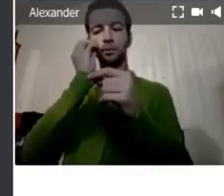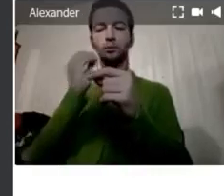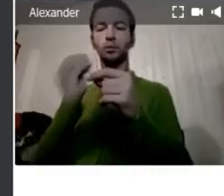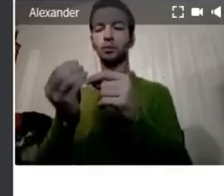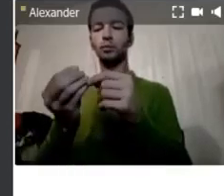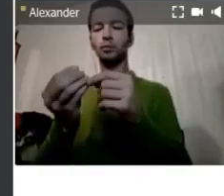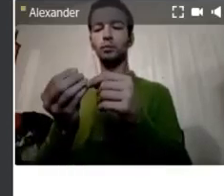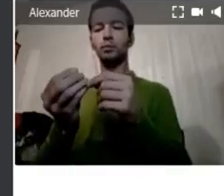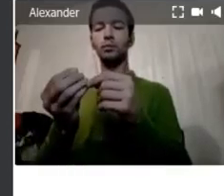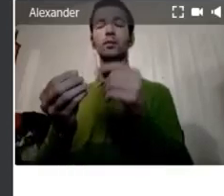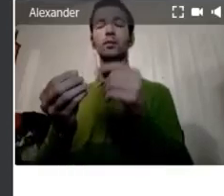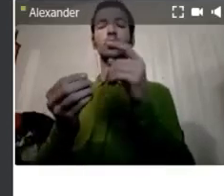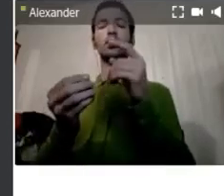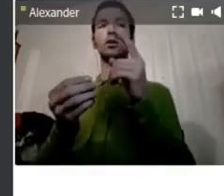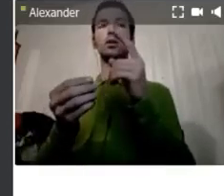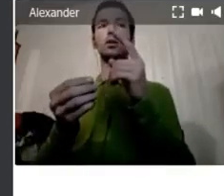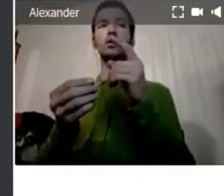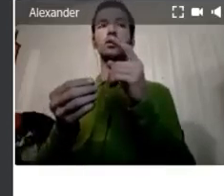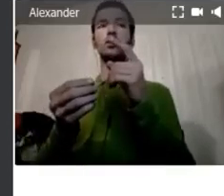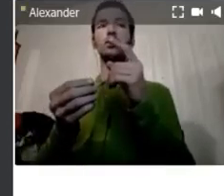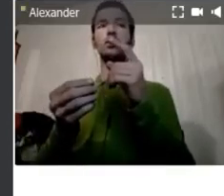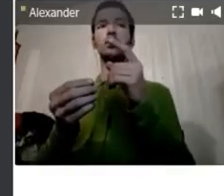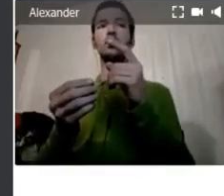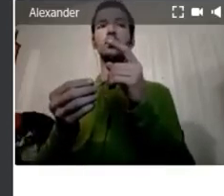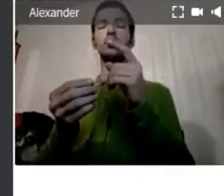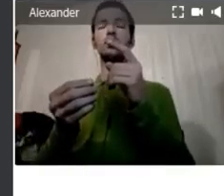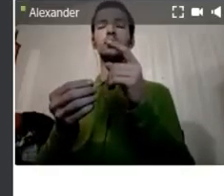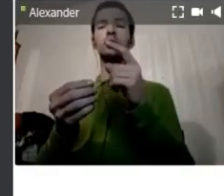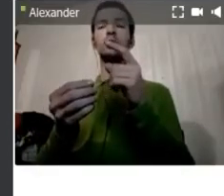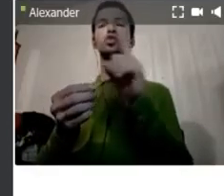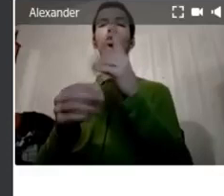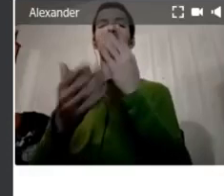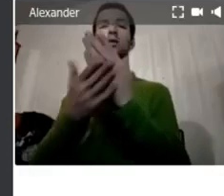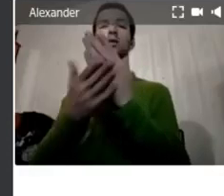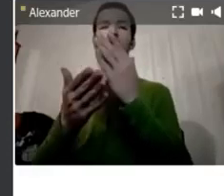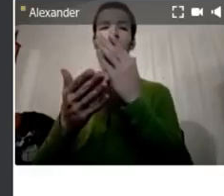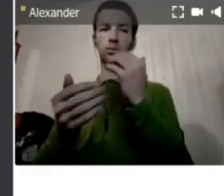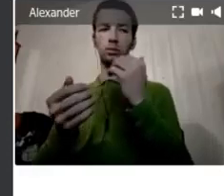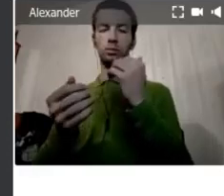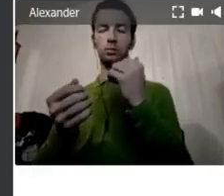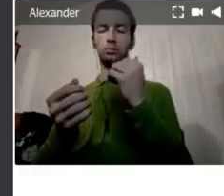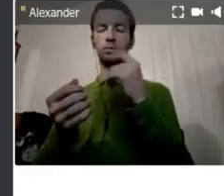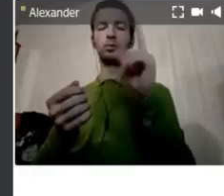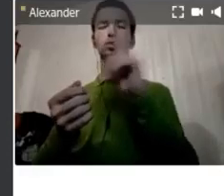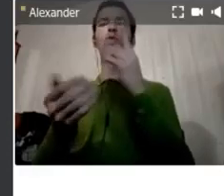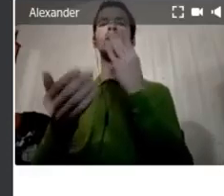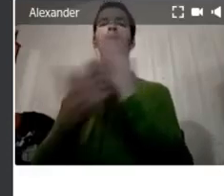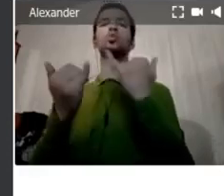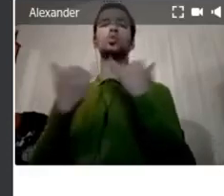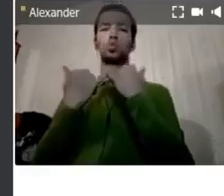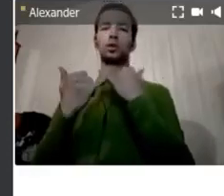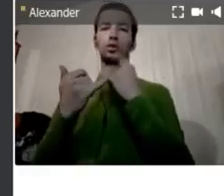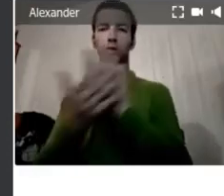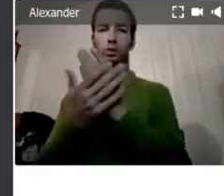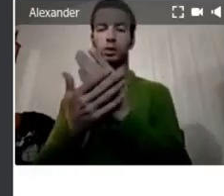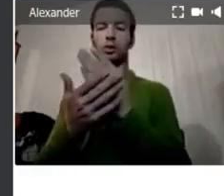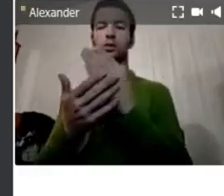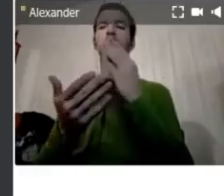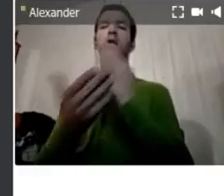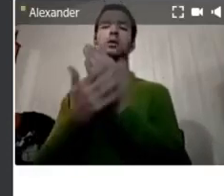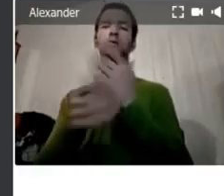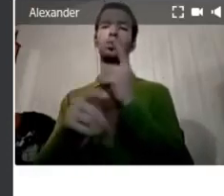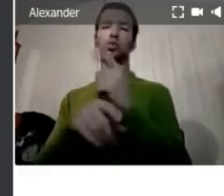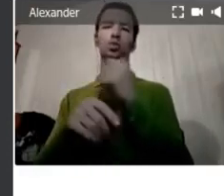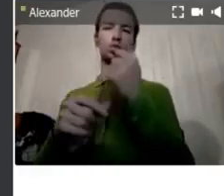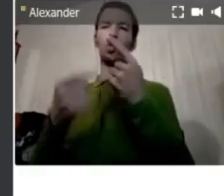она стоит дорого. Сейчас можно купить ценные бумаги по цене действительно